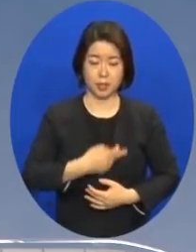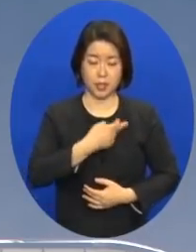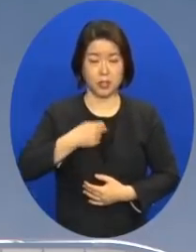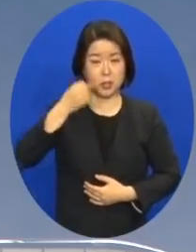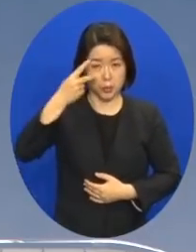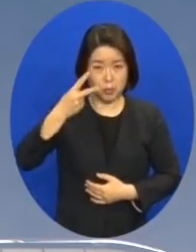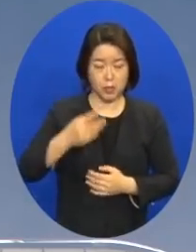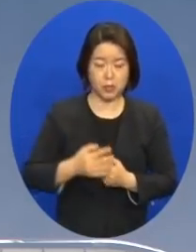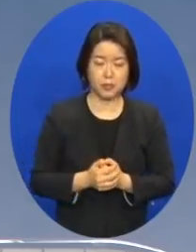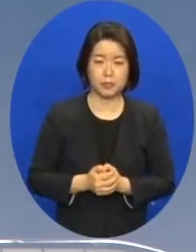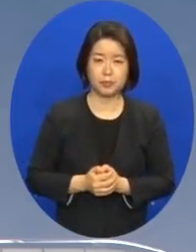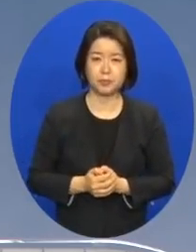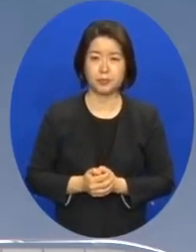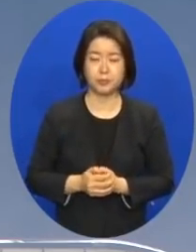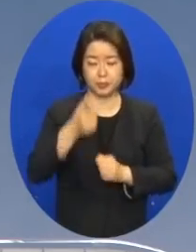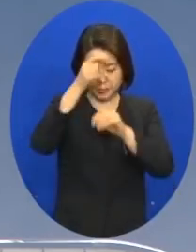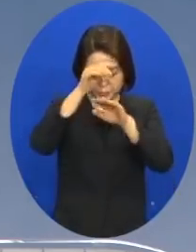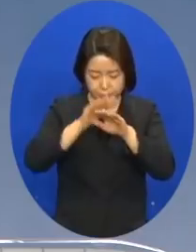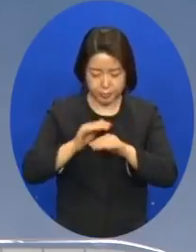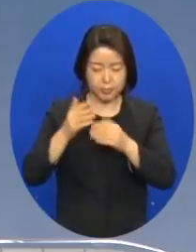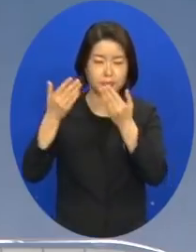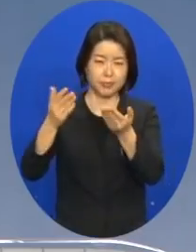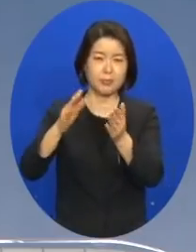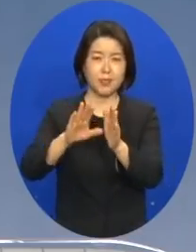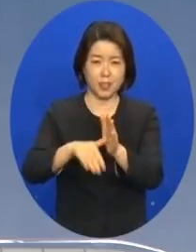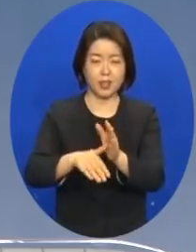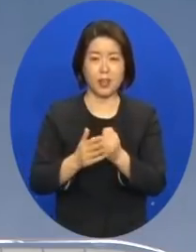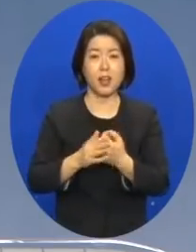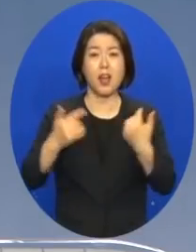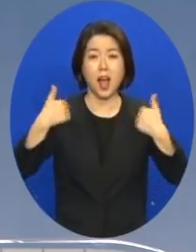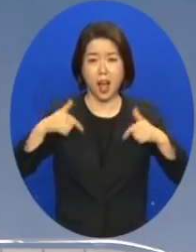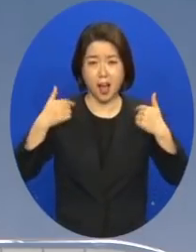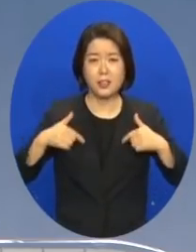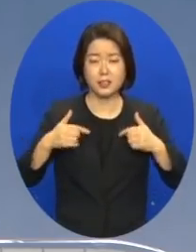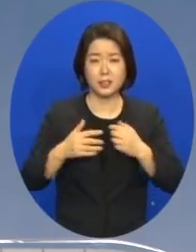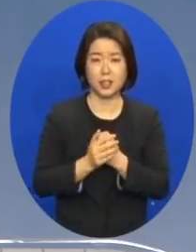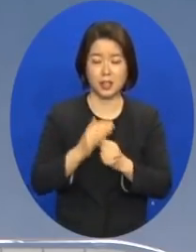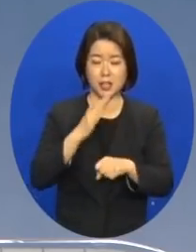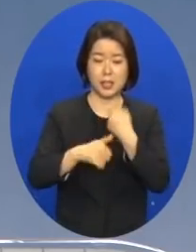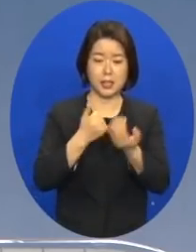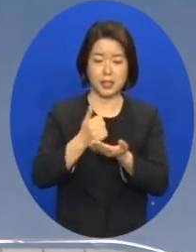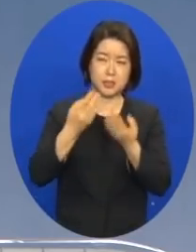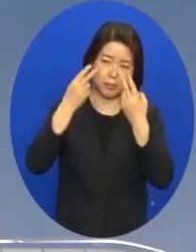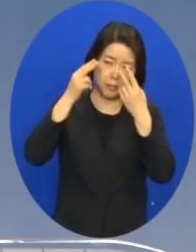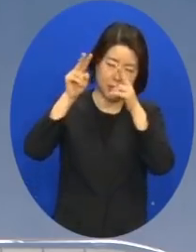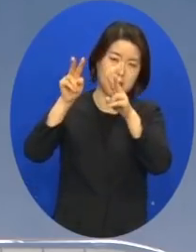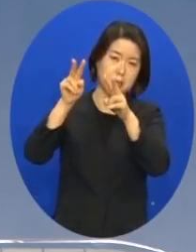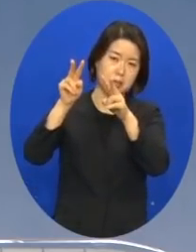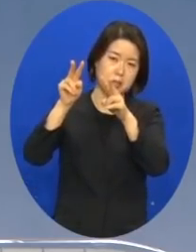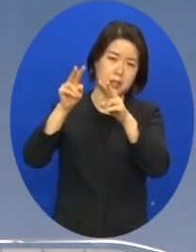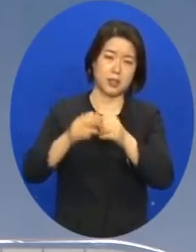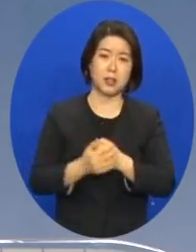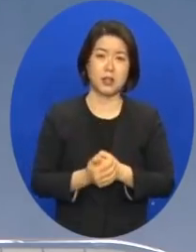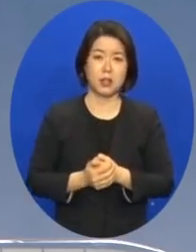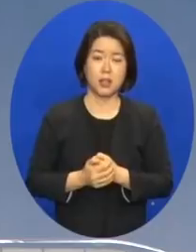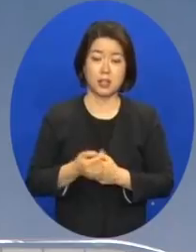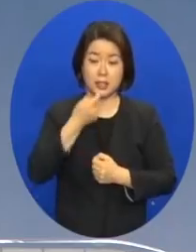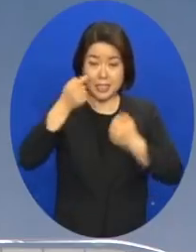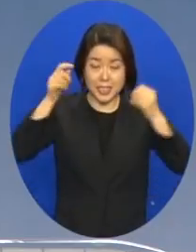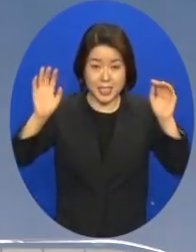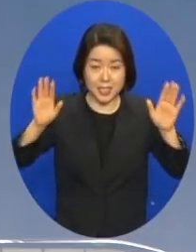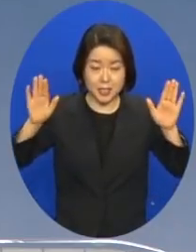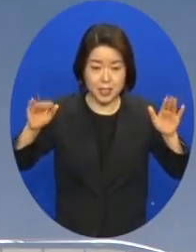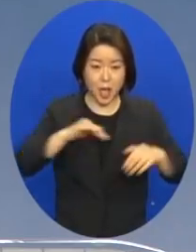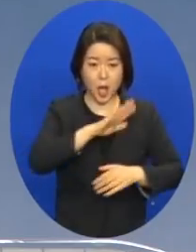바울은 예배 드릴 때도 항상 하나님을 바라보라, 천사들이